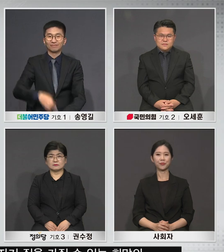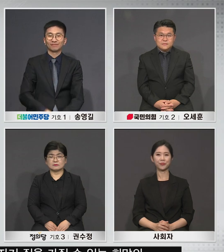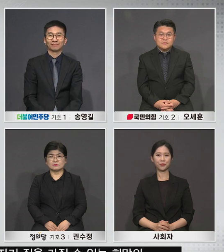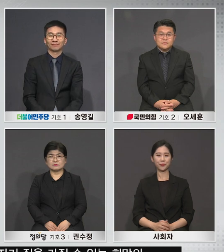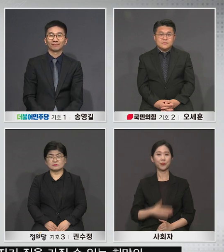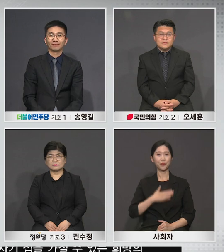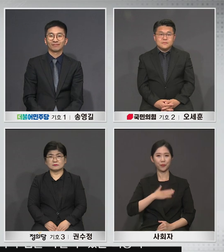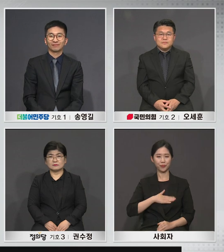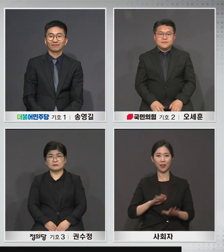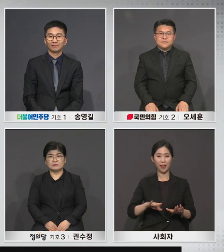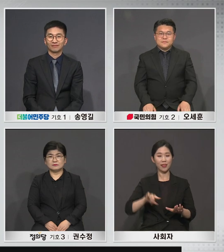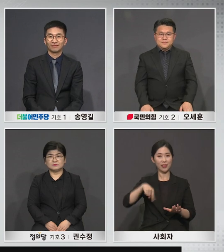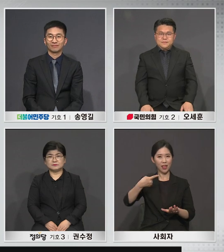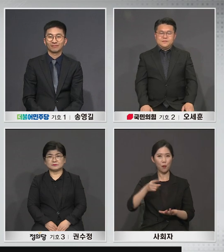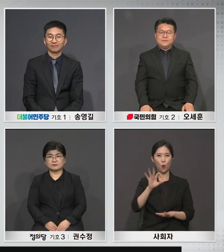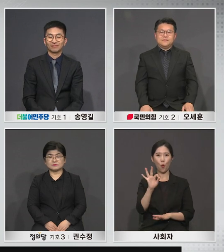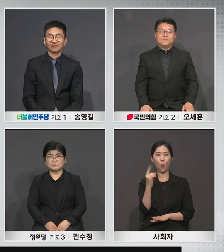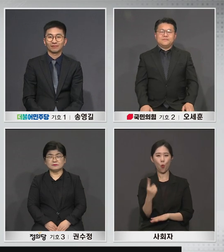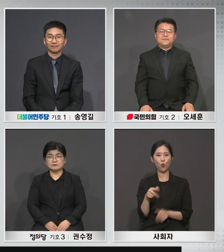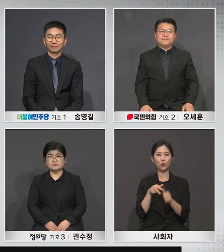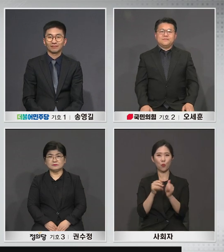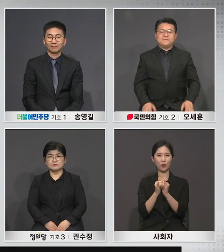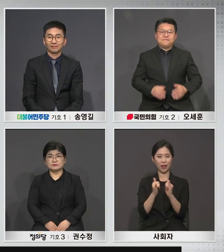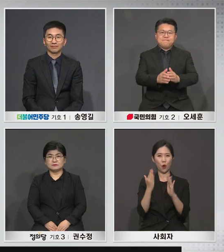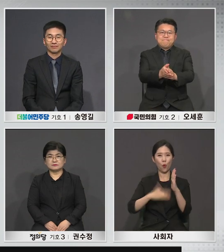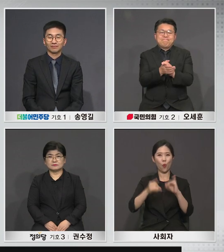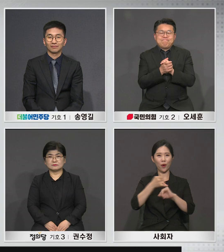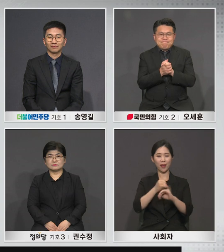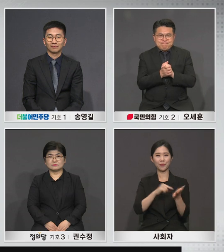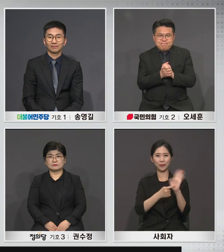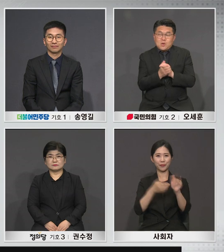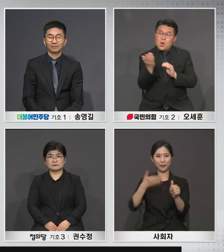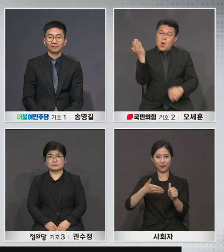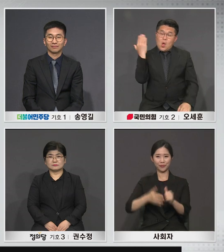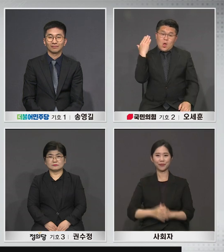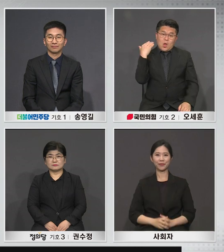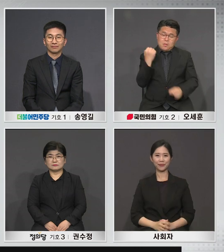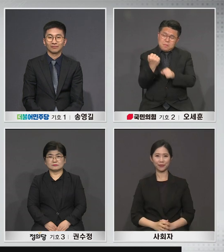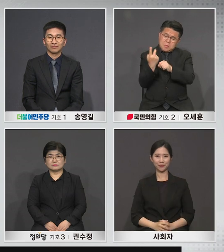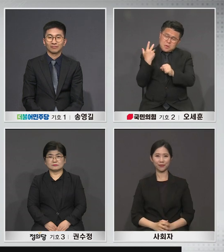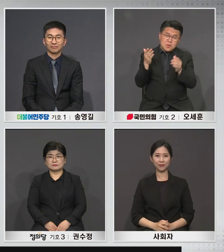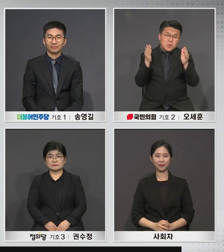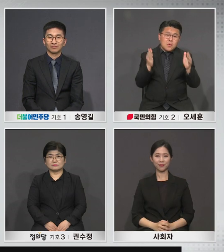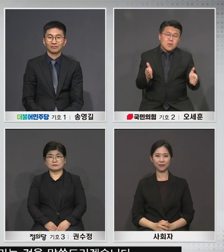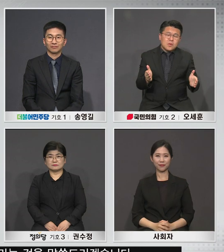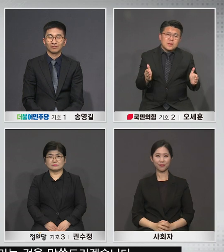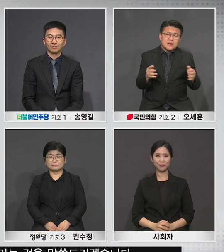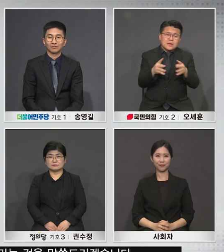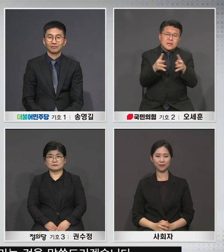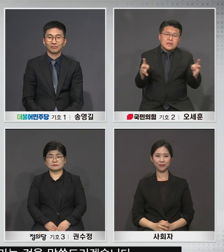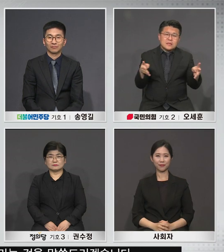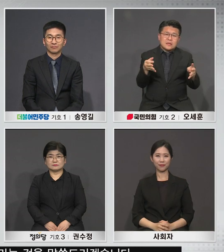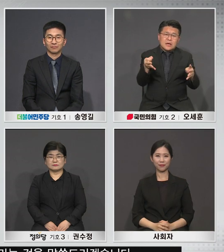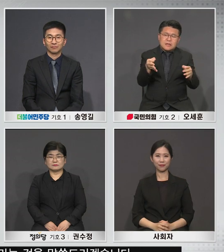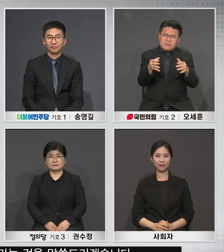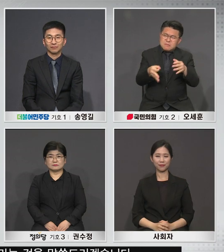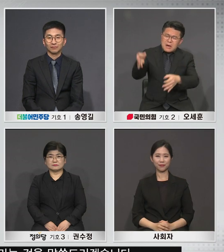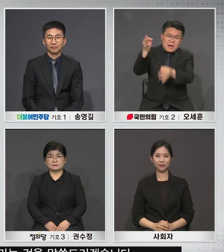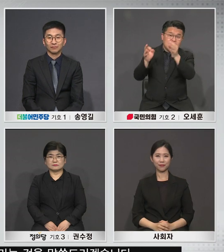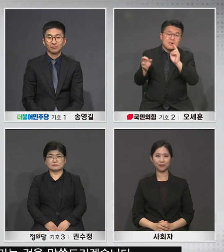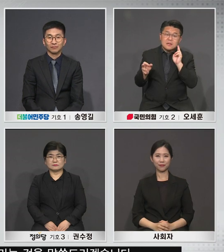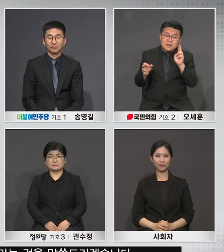후보의 부동산 정책 공약 들어보겠습니다. 최근에 몇 년 동안 부동산 가격이 많이 올랐죠. 그 이유는